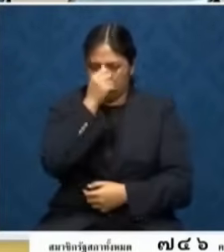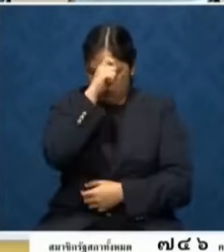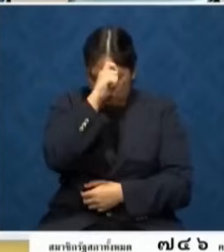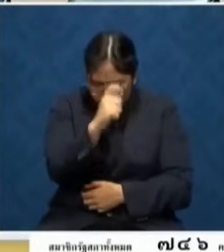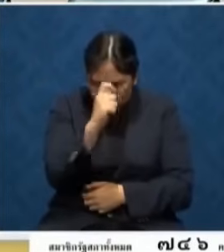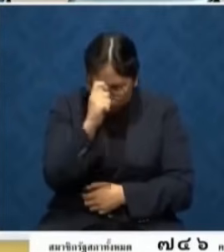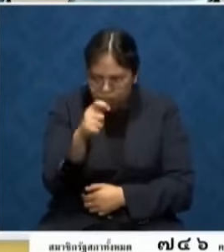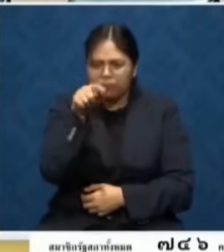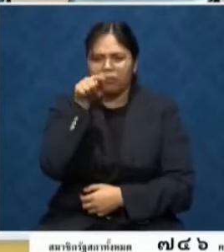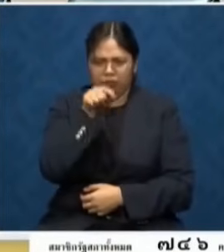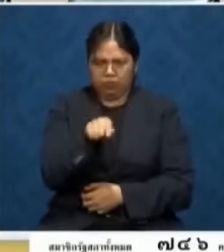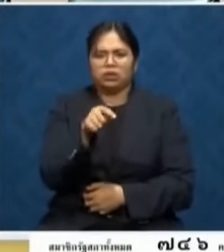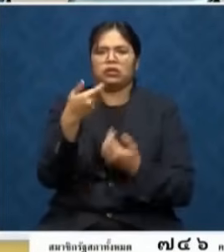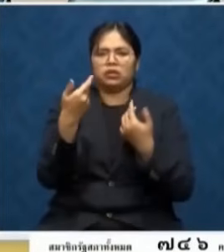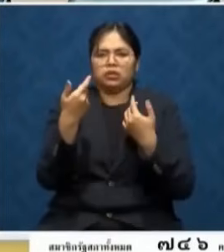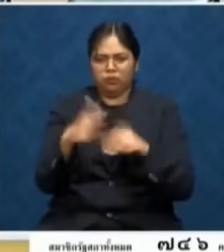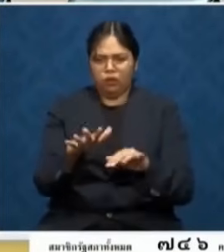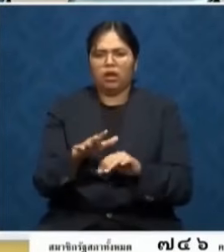ล้ว